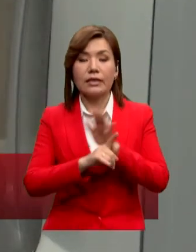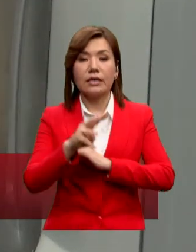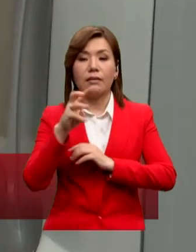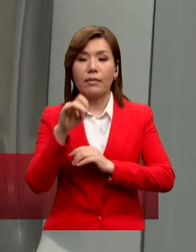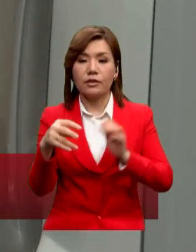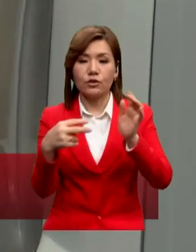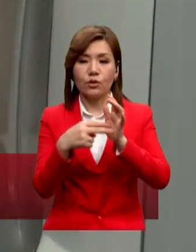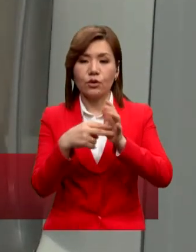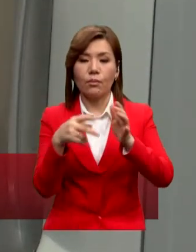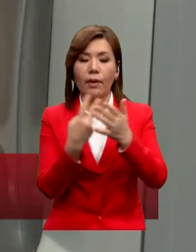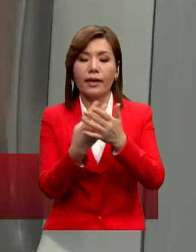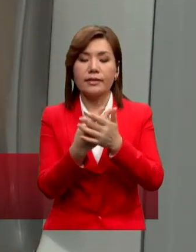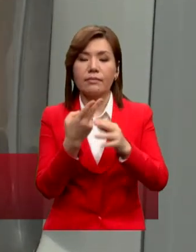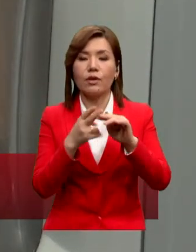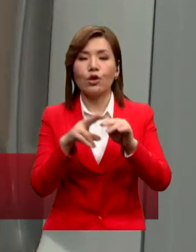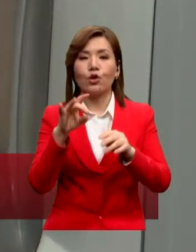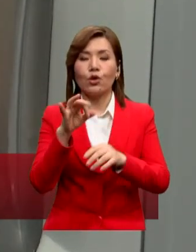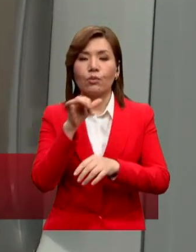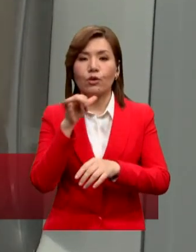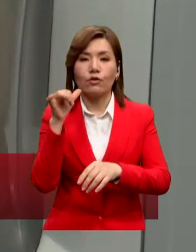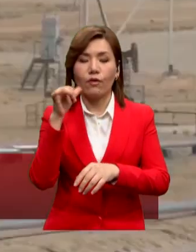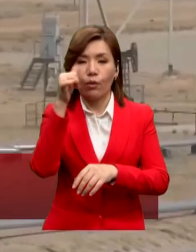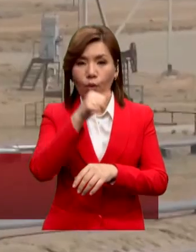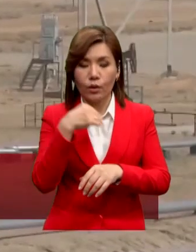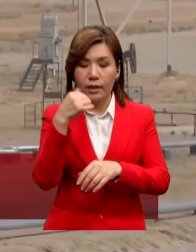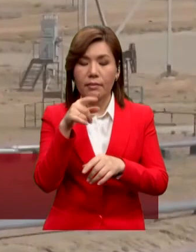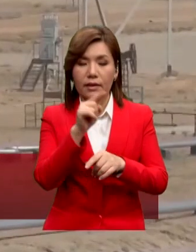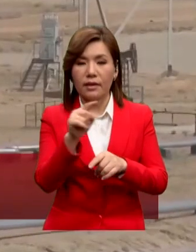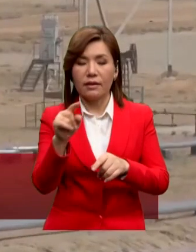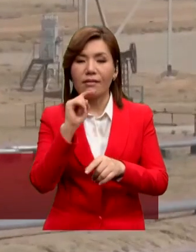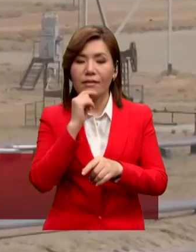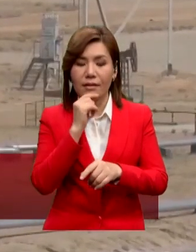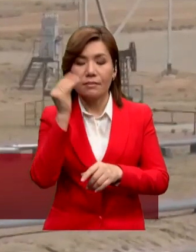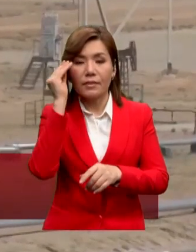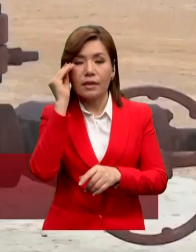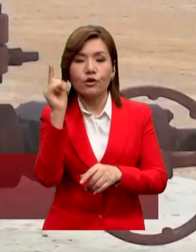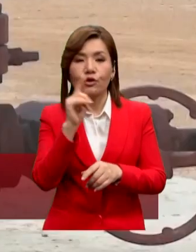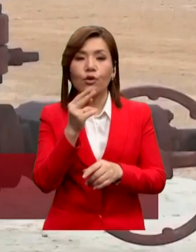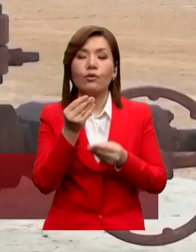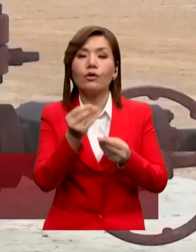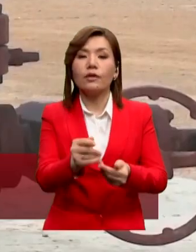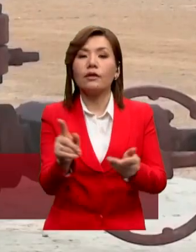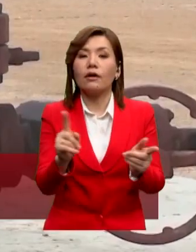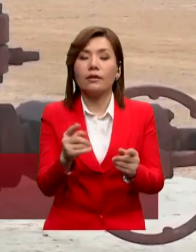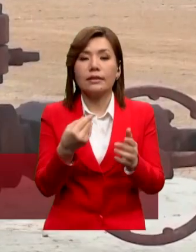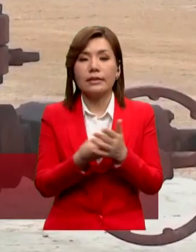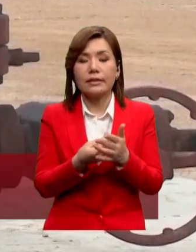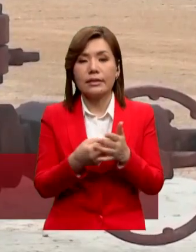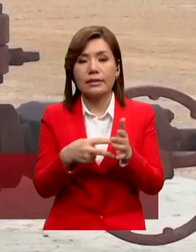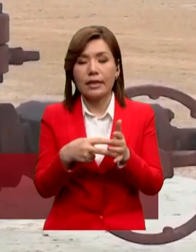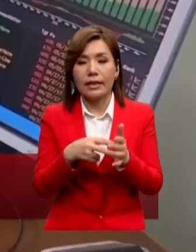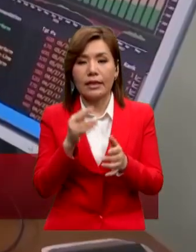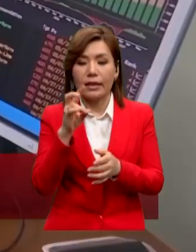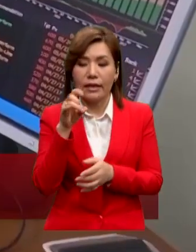стоимость тенге вернулась к показателям июня прошлого года. Пока некоторые экономисты считали, что на курс положительно влияют цены на нефть,